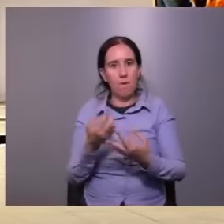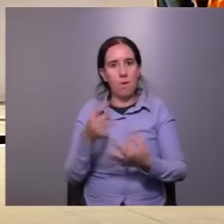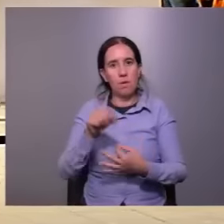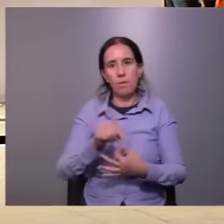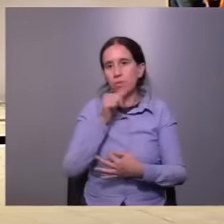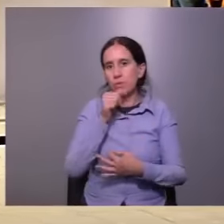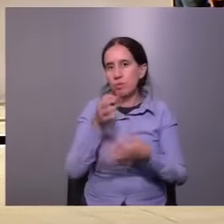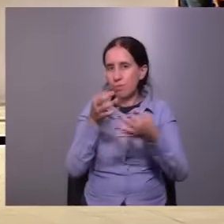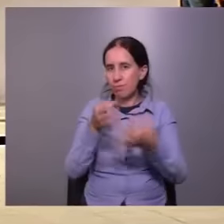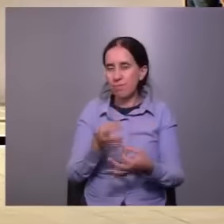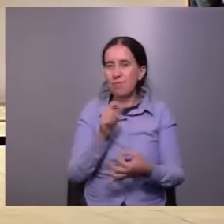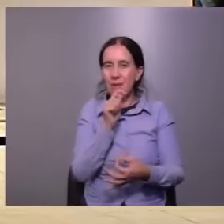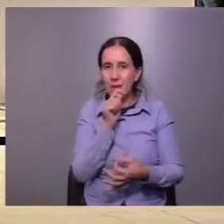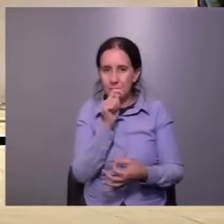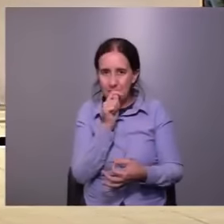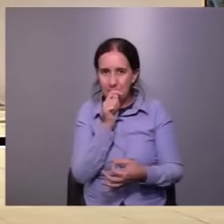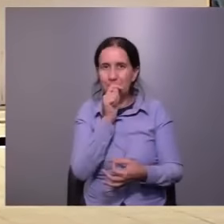tuo seno, Gesù.